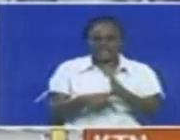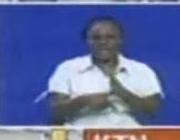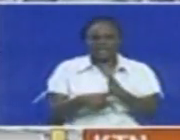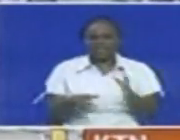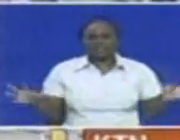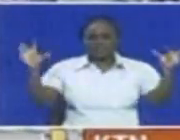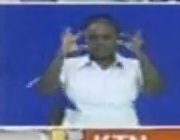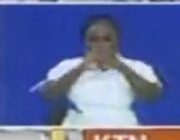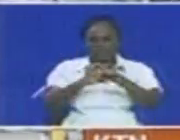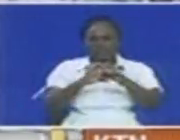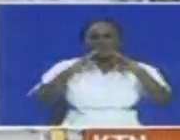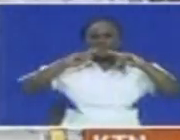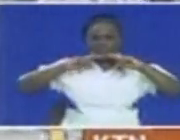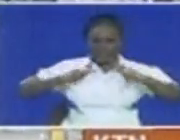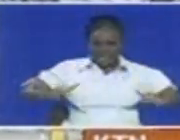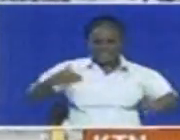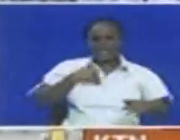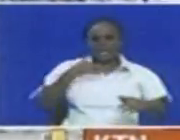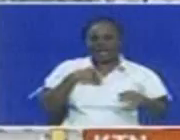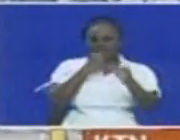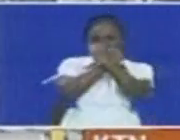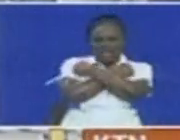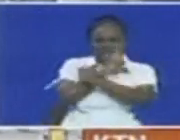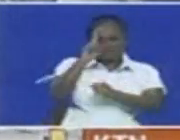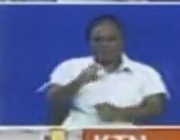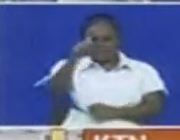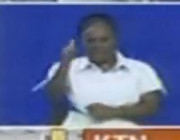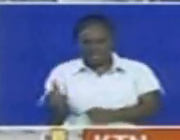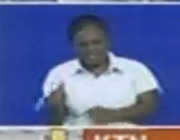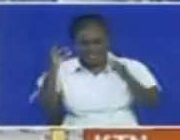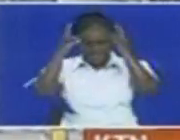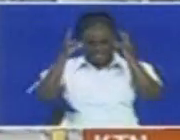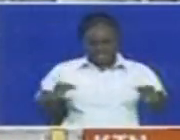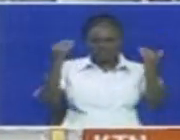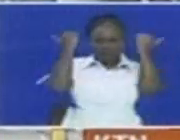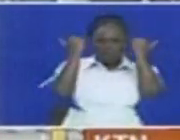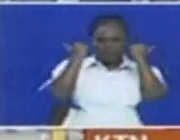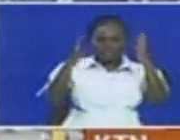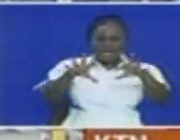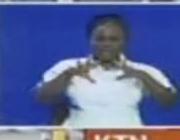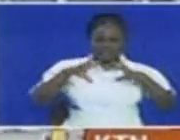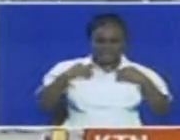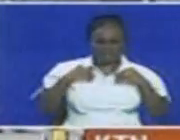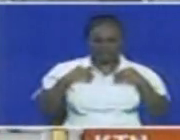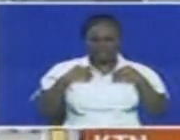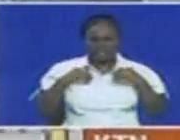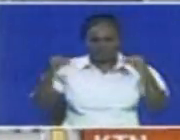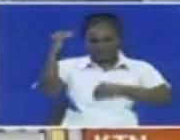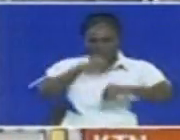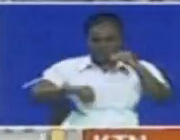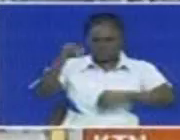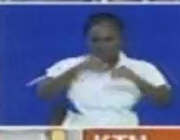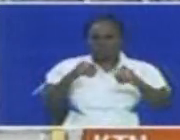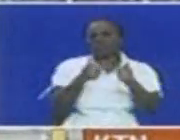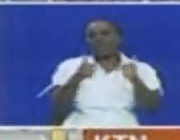tushikane, tuwe na utulivu, tuwe na umoja na upendo katikati yetu, tuchukue uamuzi wa koti, tuweze kujipanga na kupiga kura kama itakuwa ni